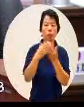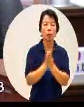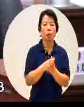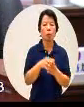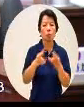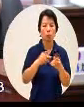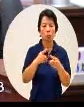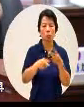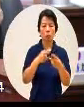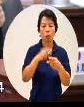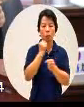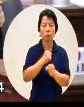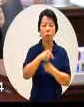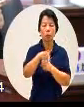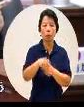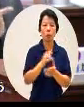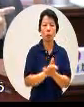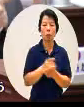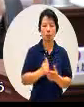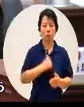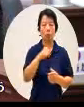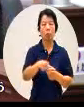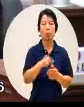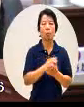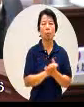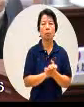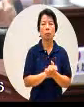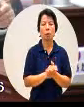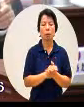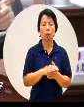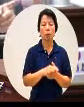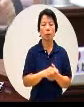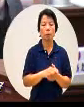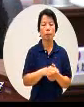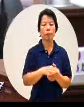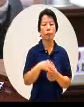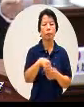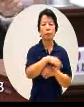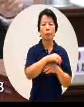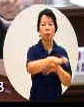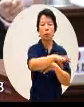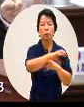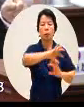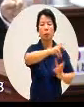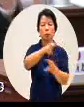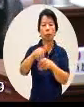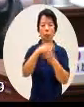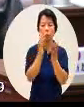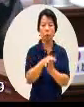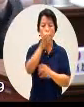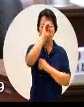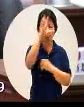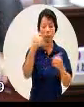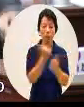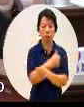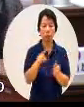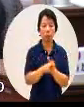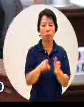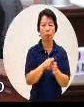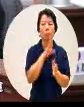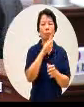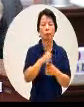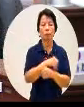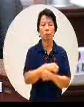支平衡這個其實是任何國家政權輪替最核心的道理